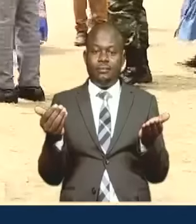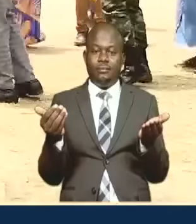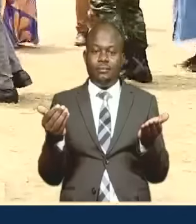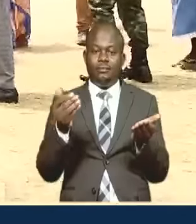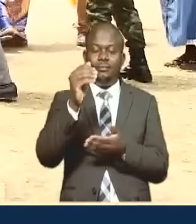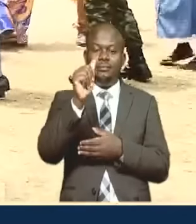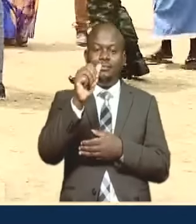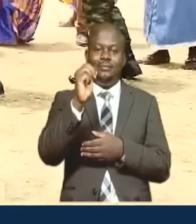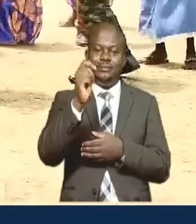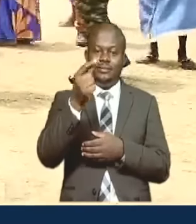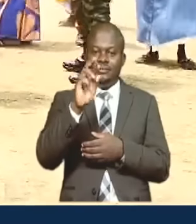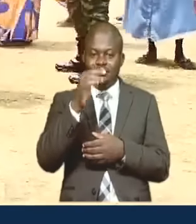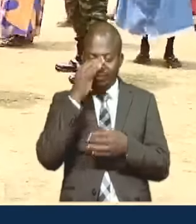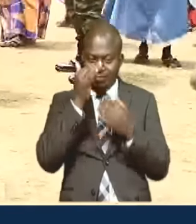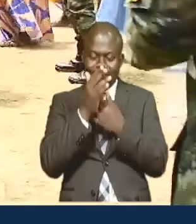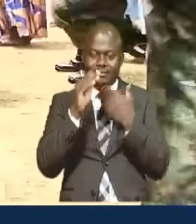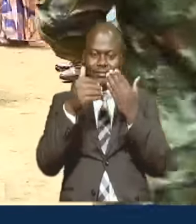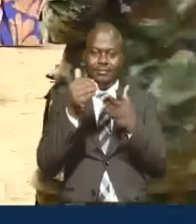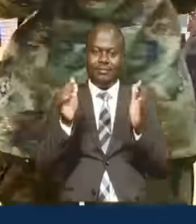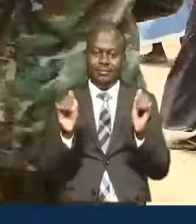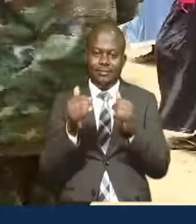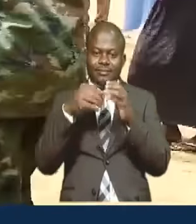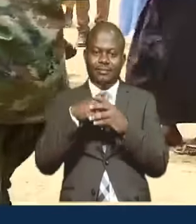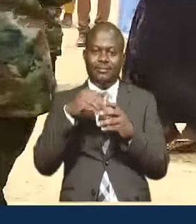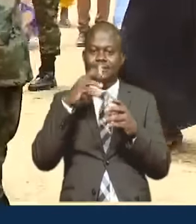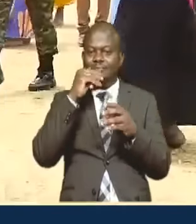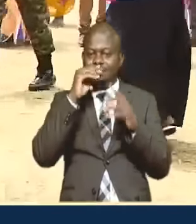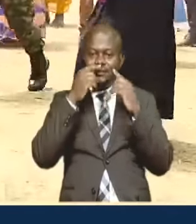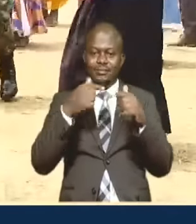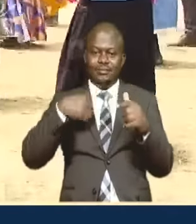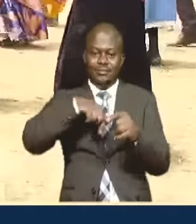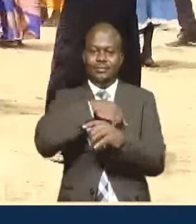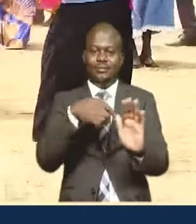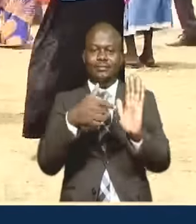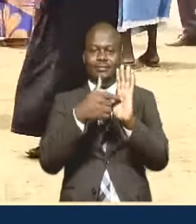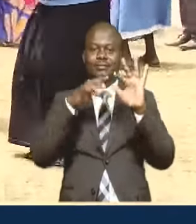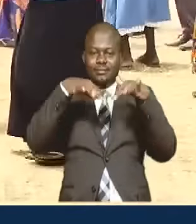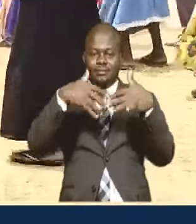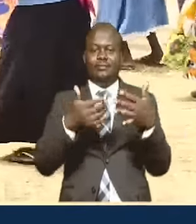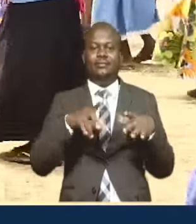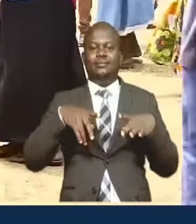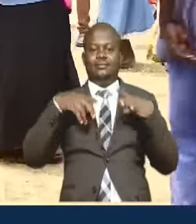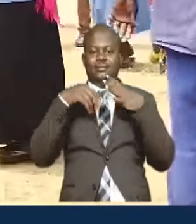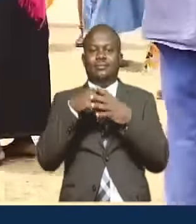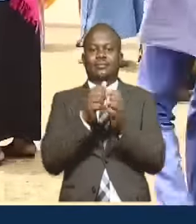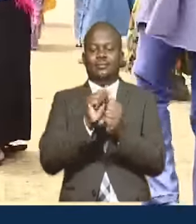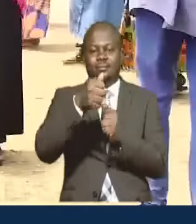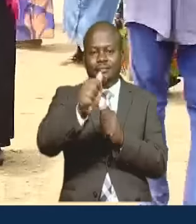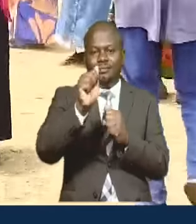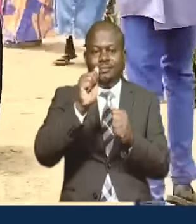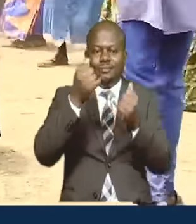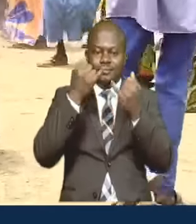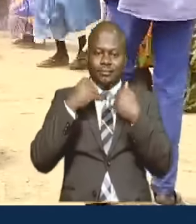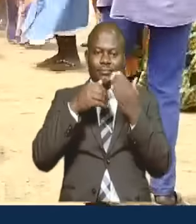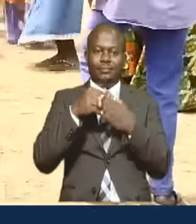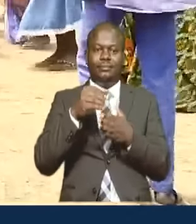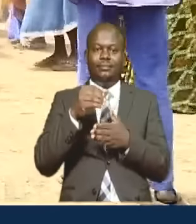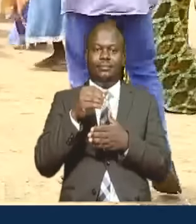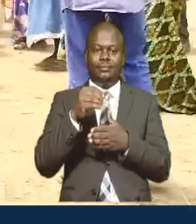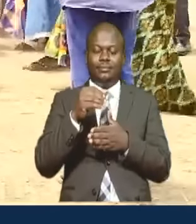amakuru mwaramutse amakuru bagerageza kuvuga ururimi rwacu n'ibikwereka uburyo baba babanye nazo bakatubwira